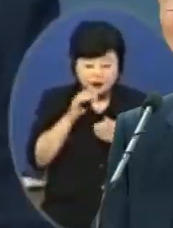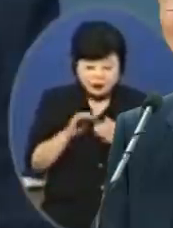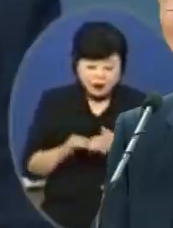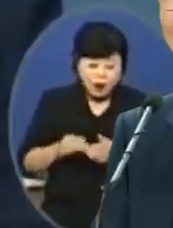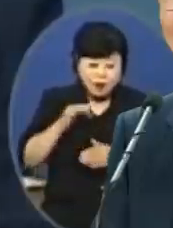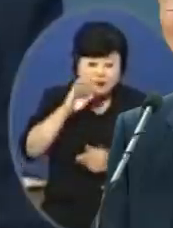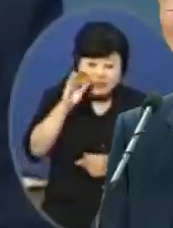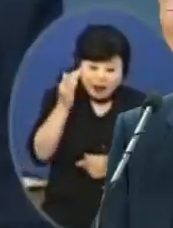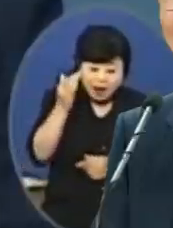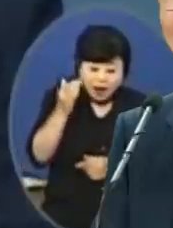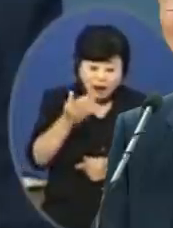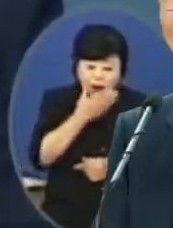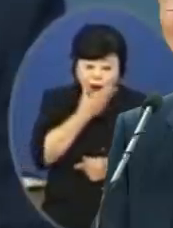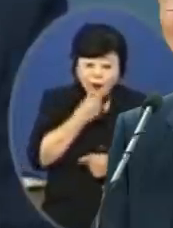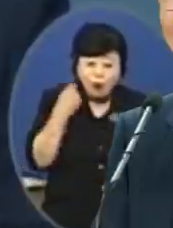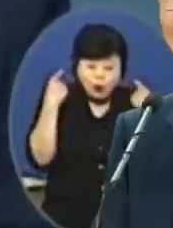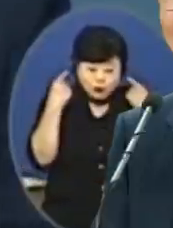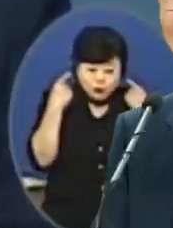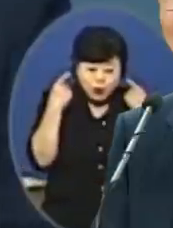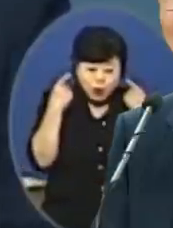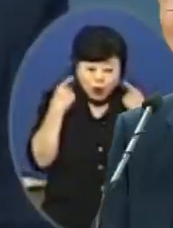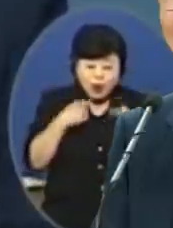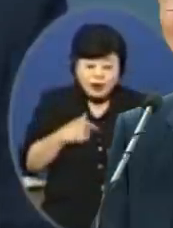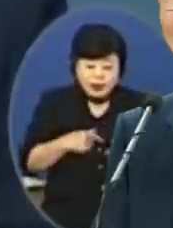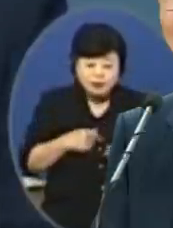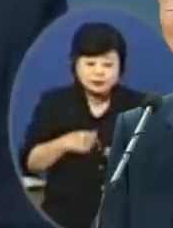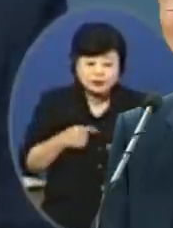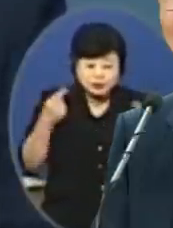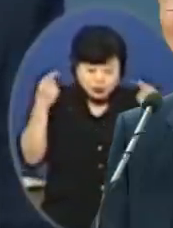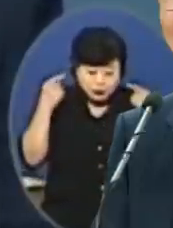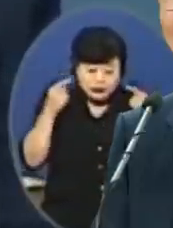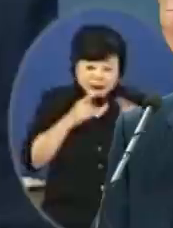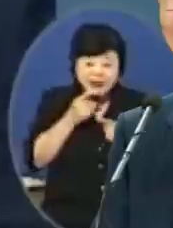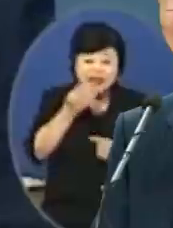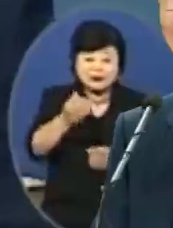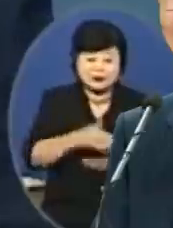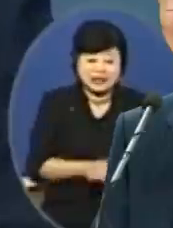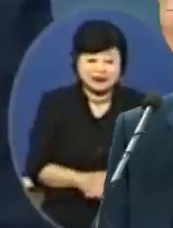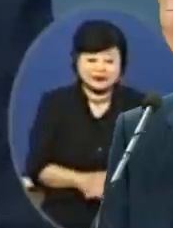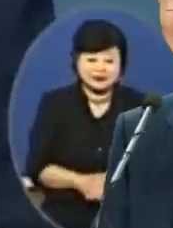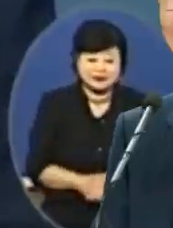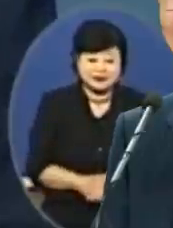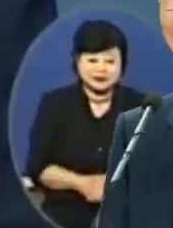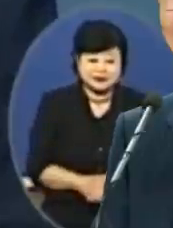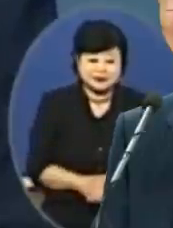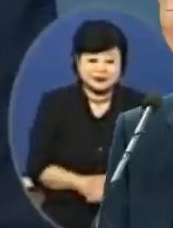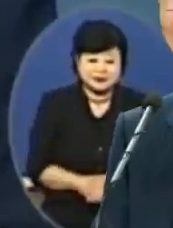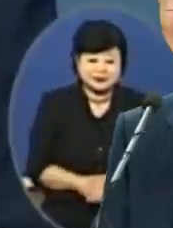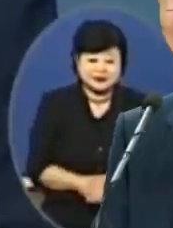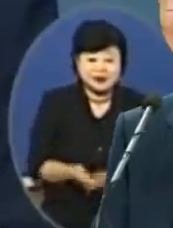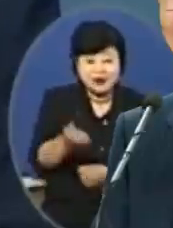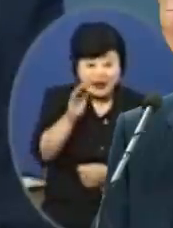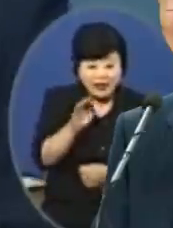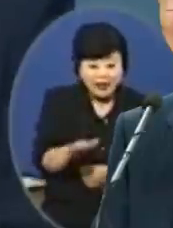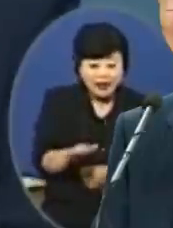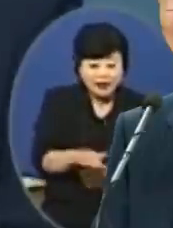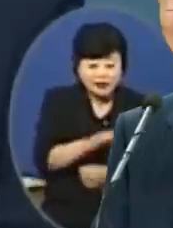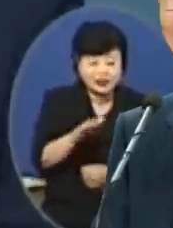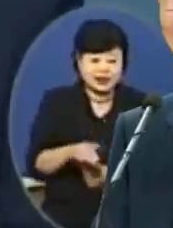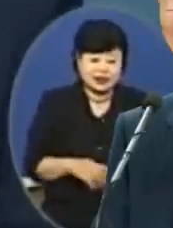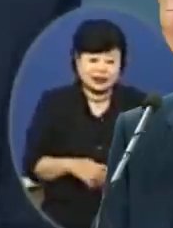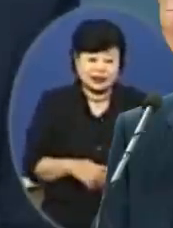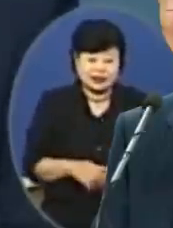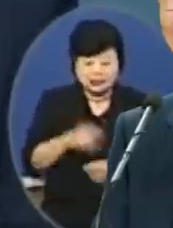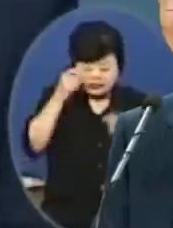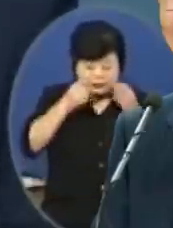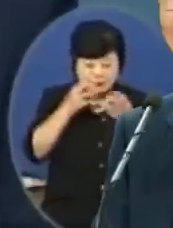넘쳐나는 것입니다. 그래서 복음도 기쁜 소식이라고 우리는 말하고 있는 것입니다. 그러나 우리가 이렇게